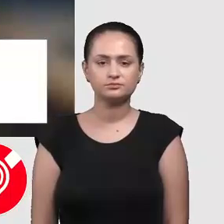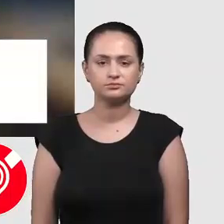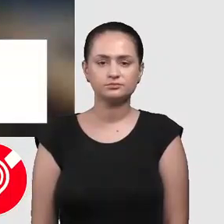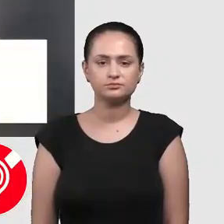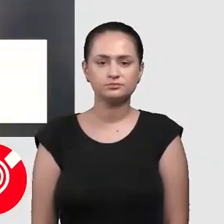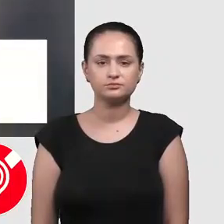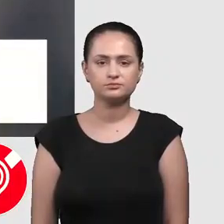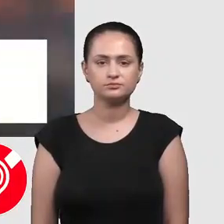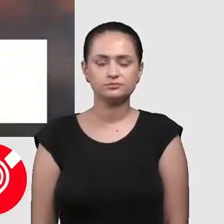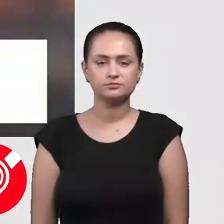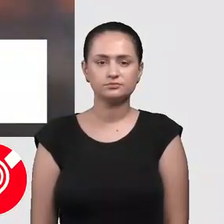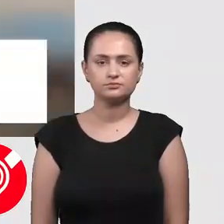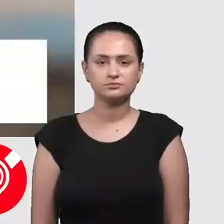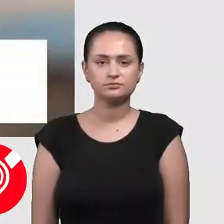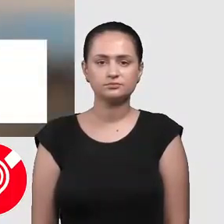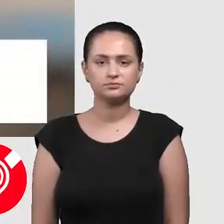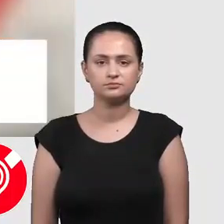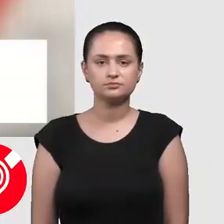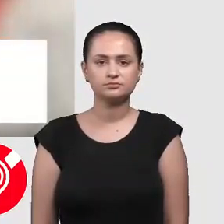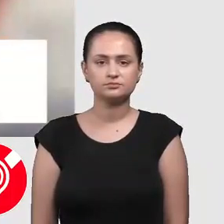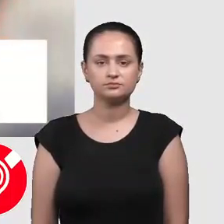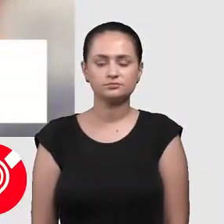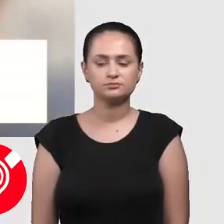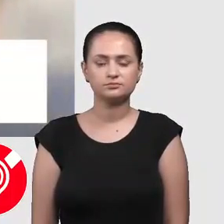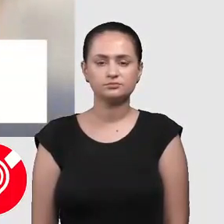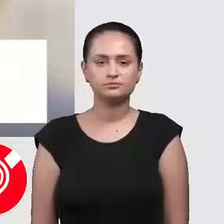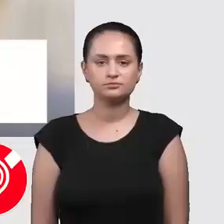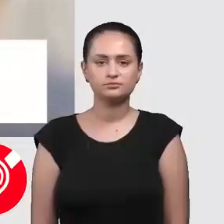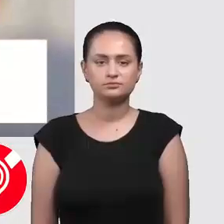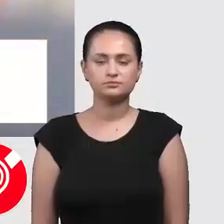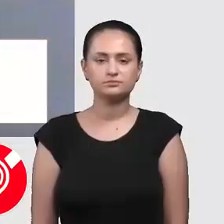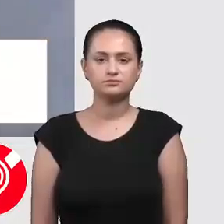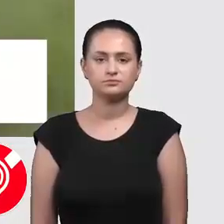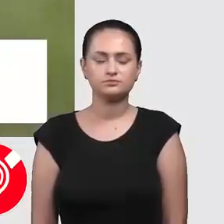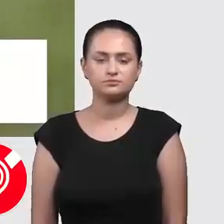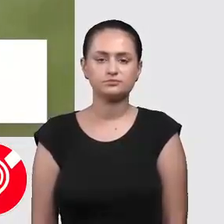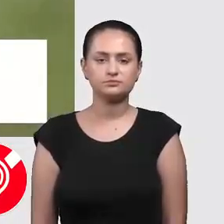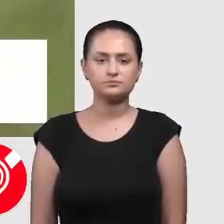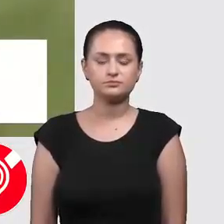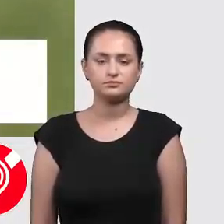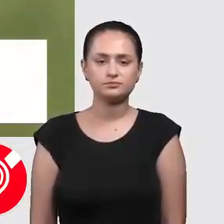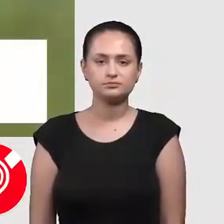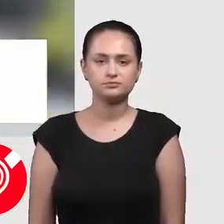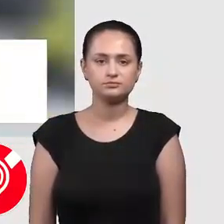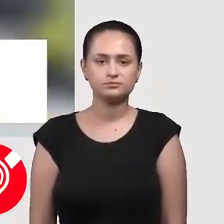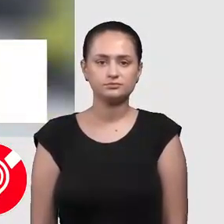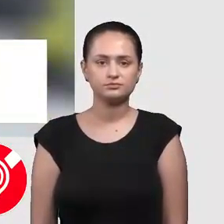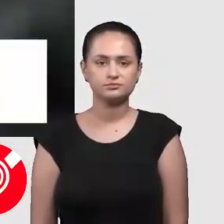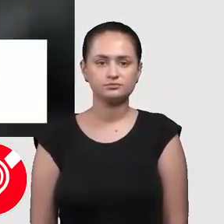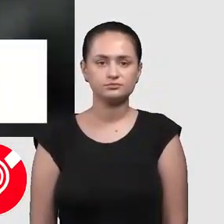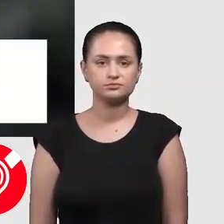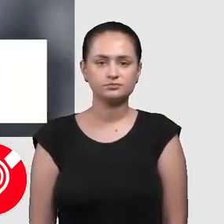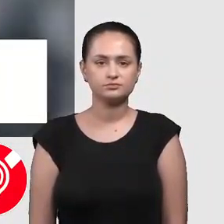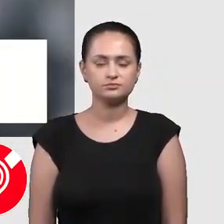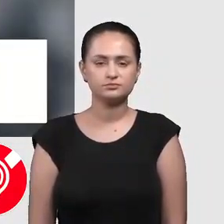de sistemele de apărare aeriene rusești. Este vorba, la inițial a fost numărul